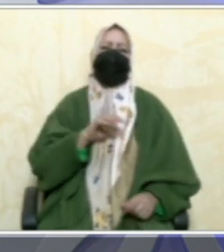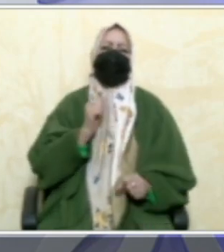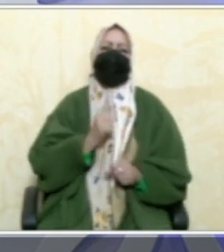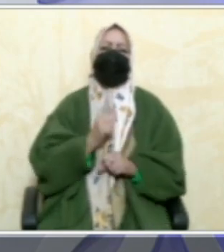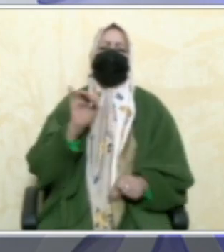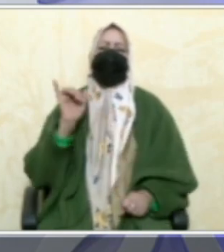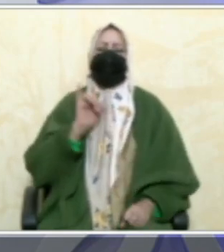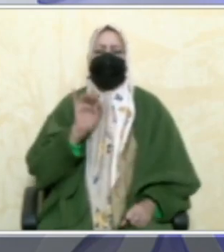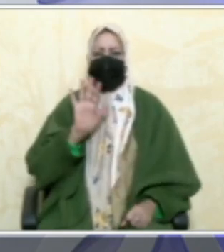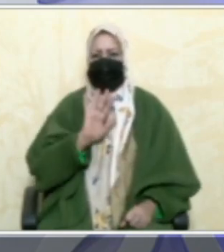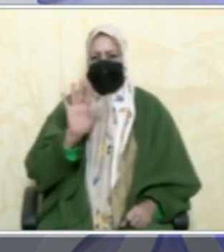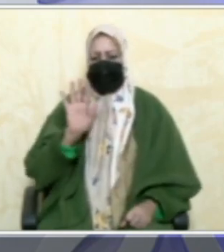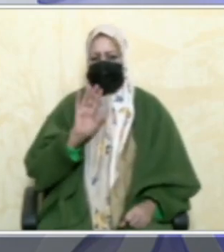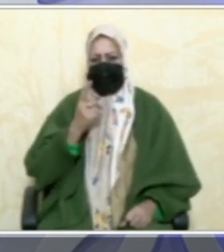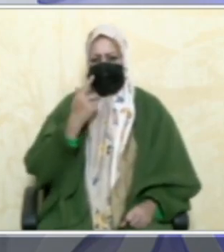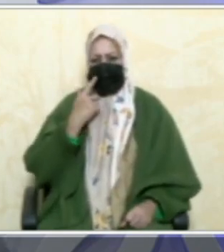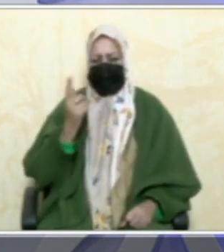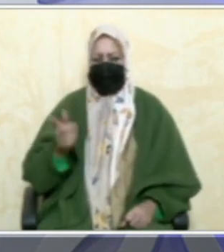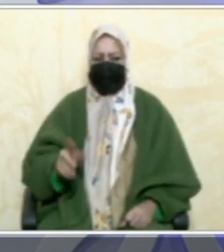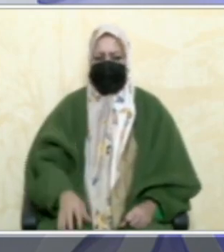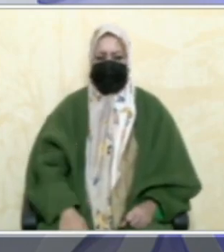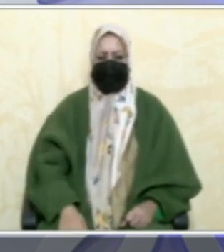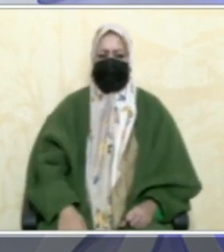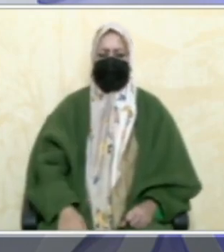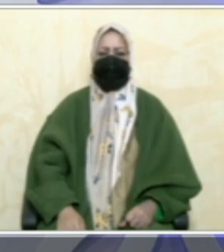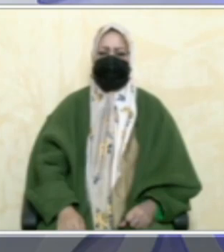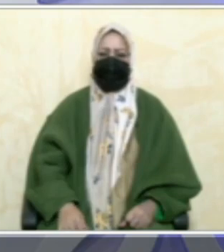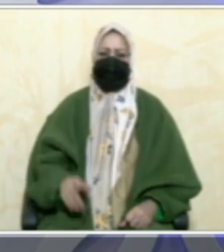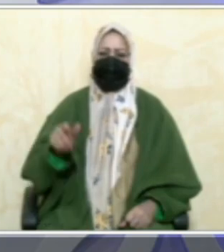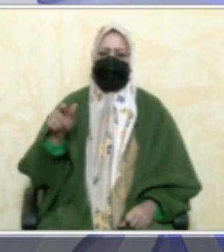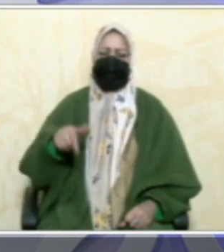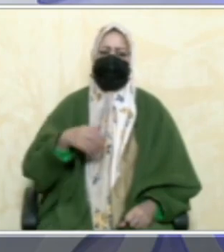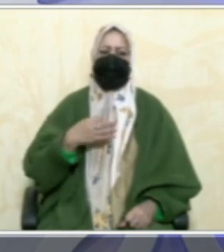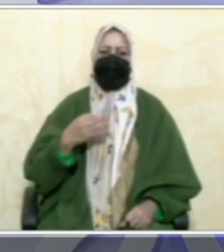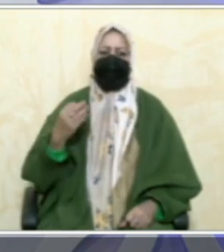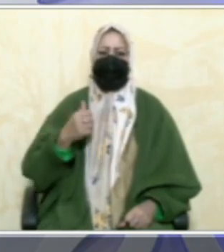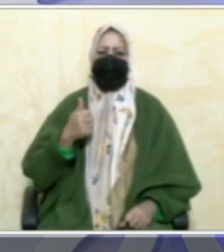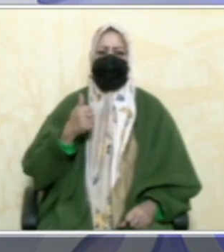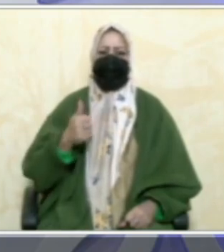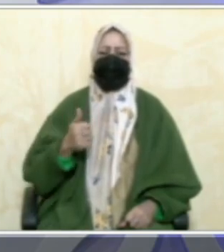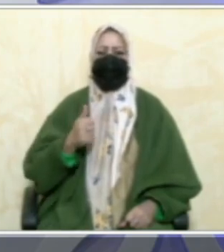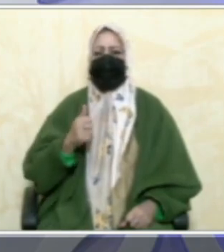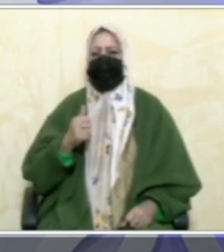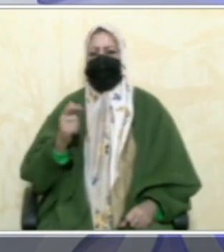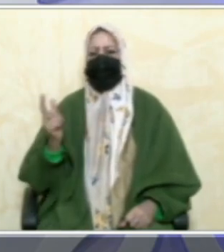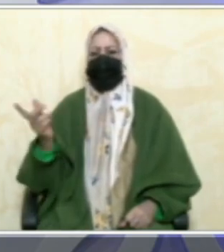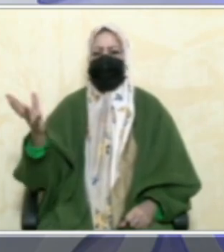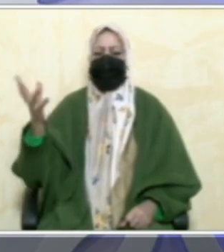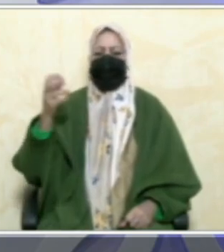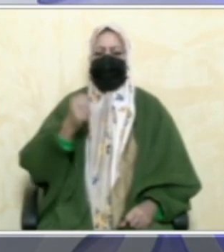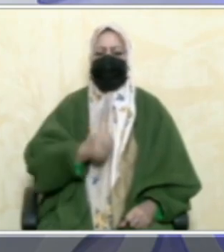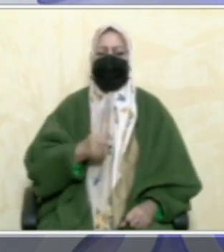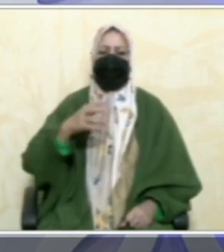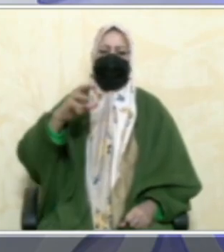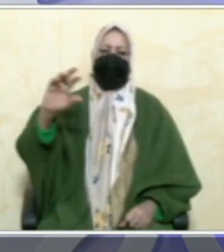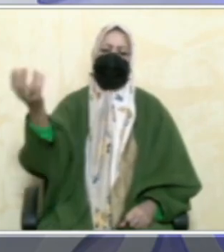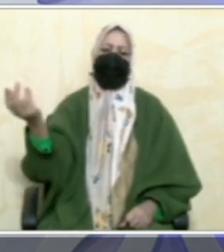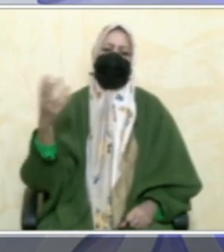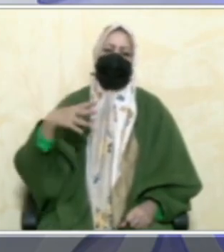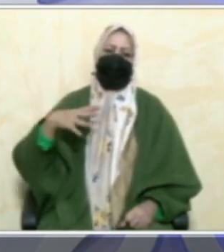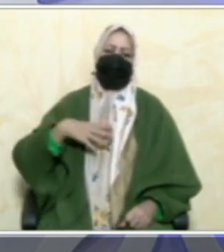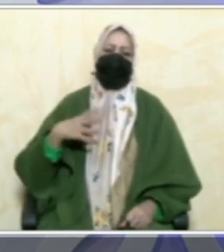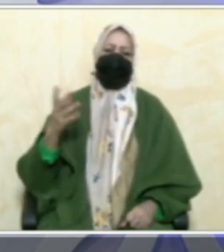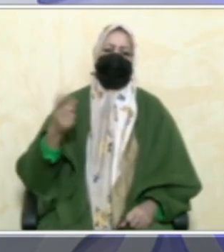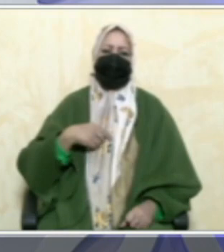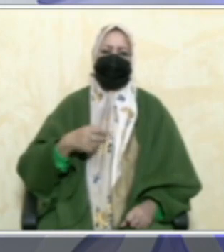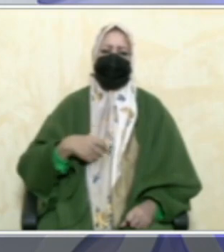الوضع الآن أحسن، ولكنهم يحاولون إرجاع ما مضى، والظاهر أن القطار قد فاتهم ولم يصلوا إلى